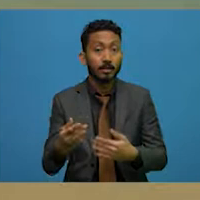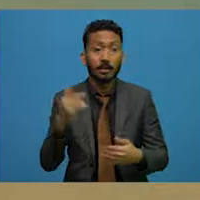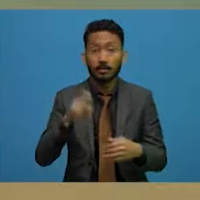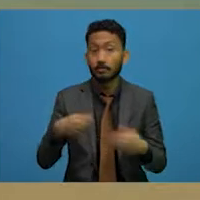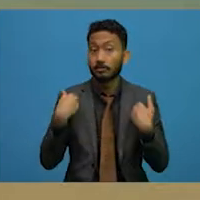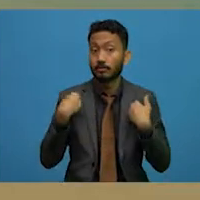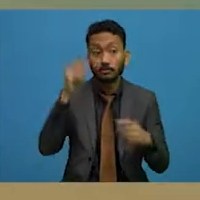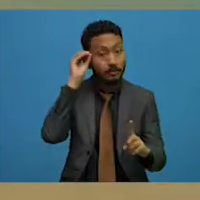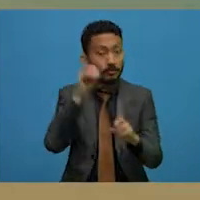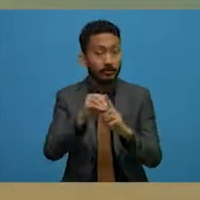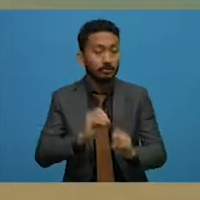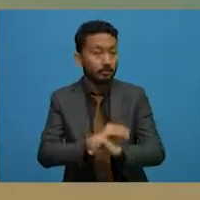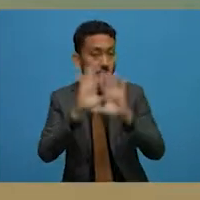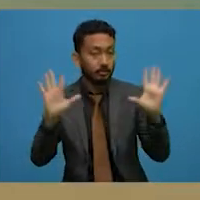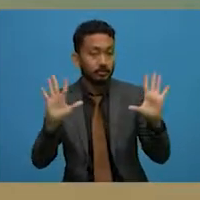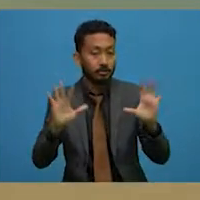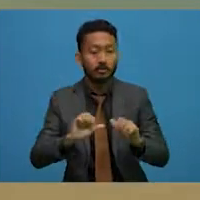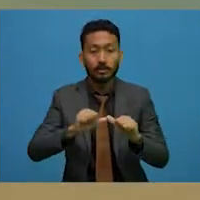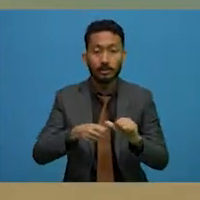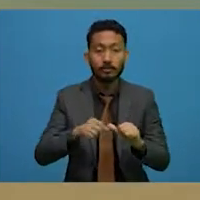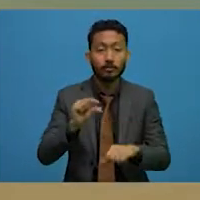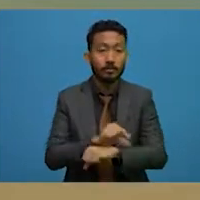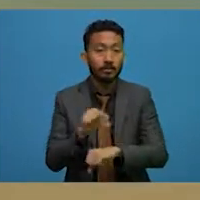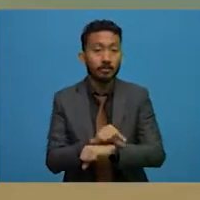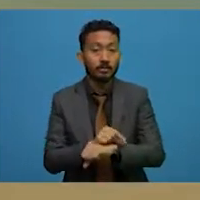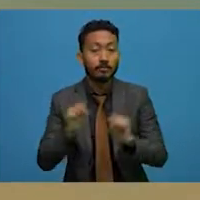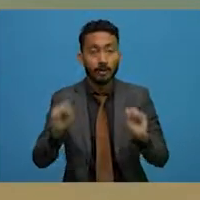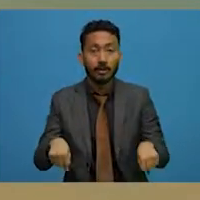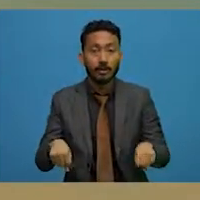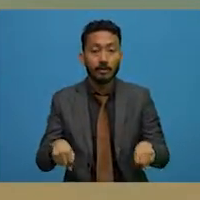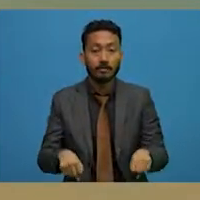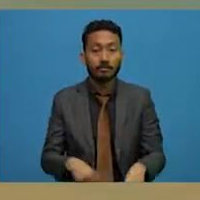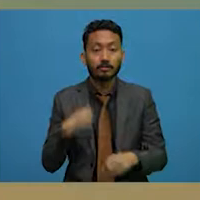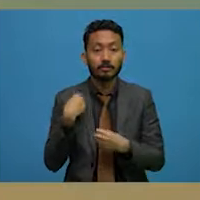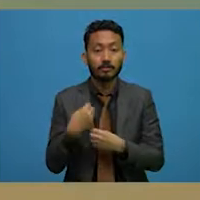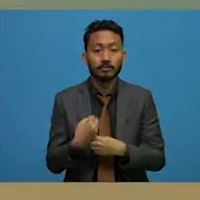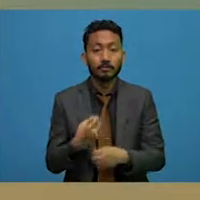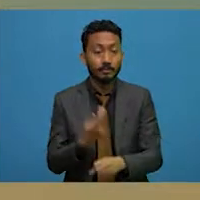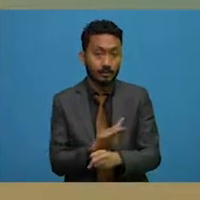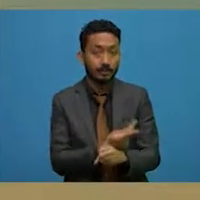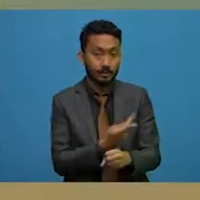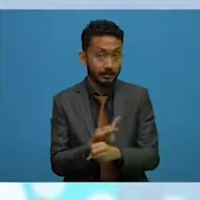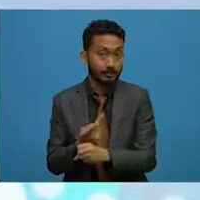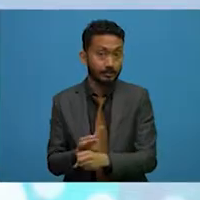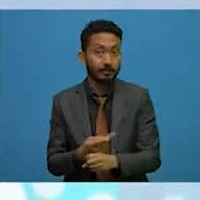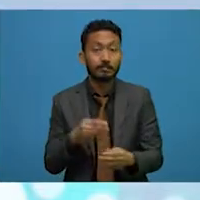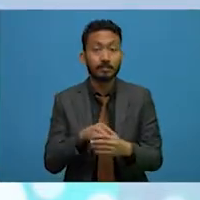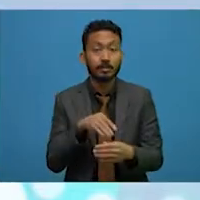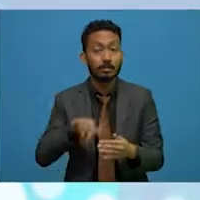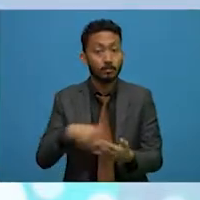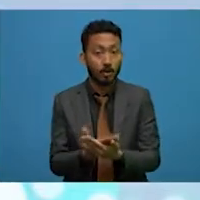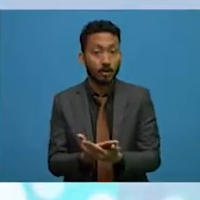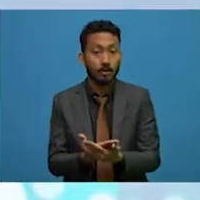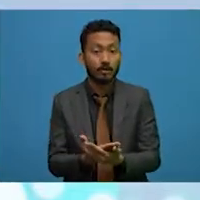objektif yang jelas agar penggunaannya mampu meninggalkan kesan kepada khalayak.